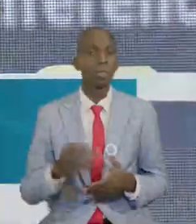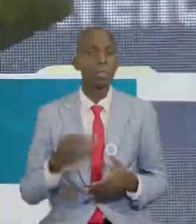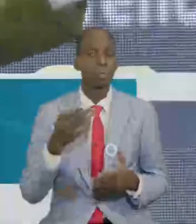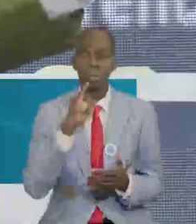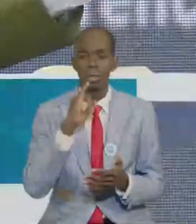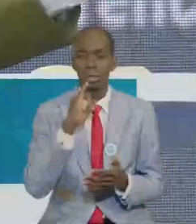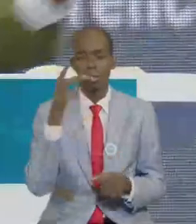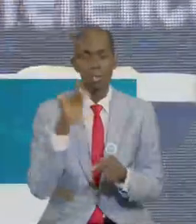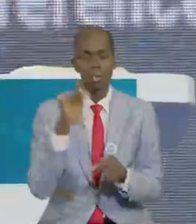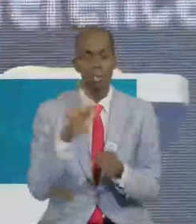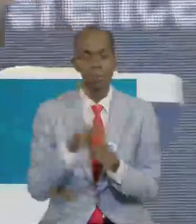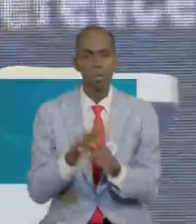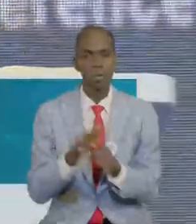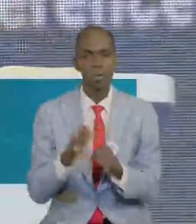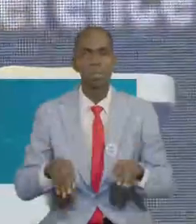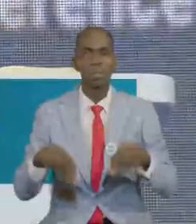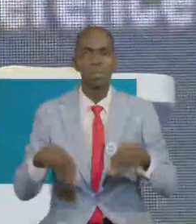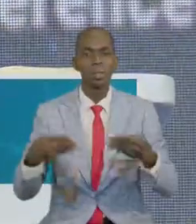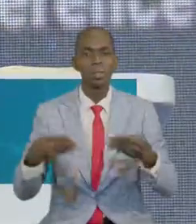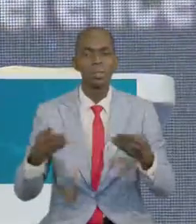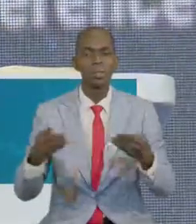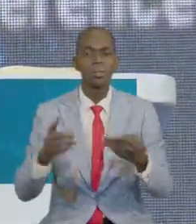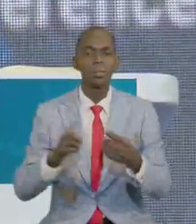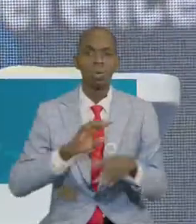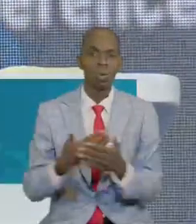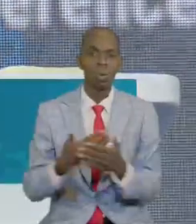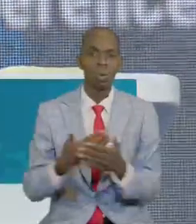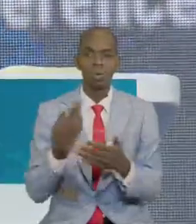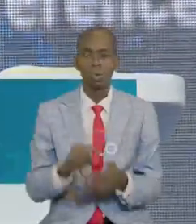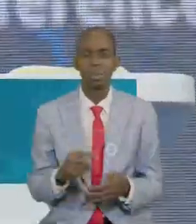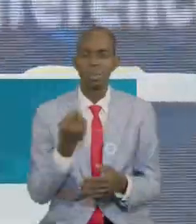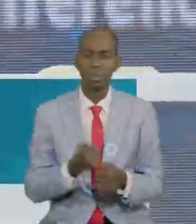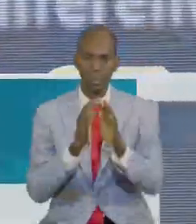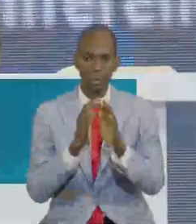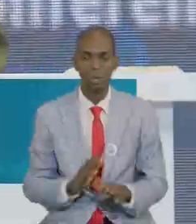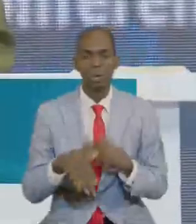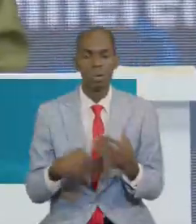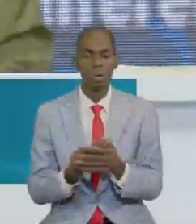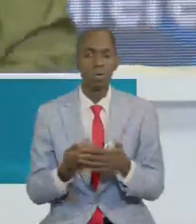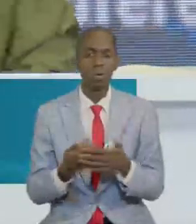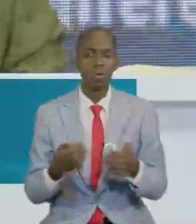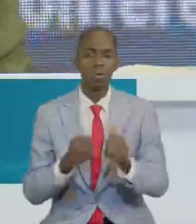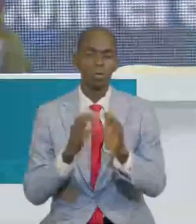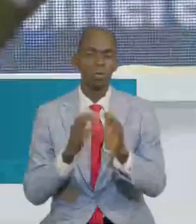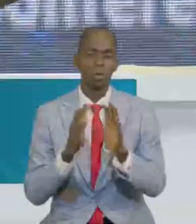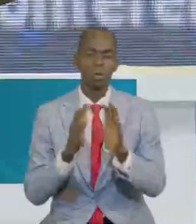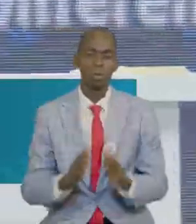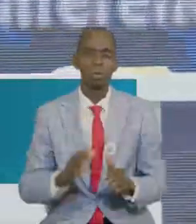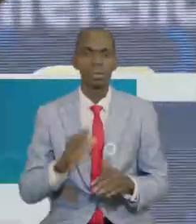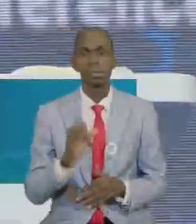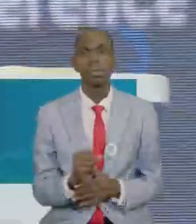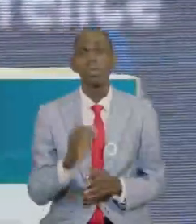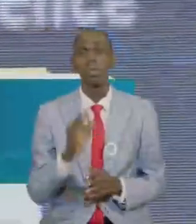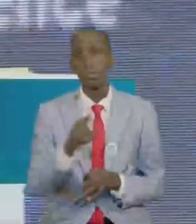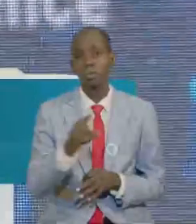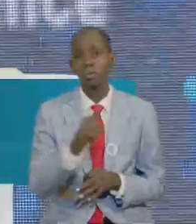to all the disciples. All the apostles. Et c'est là la promesse que Jésus a faite à tous les disciples, à tous les ministres. If you were there at